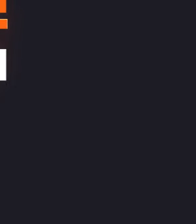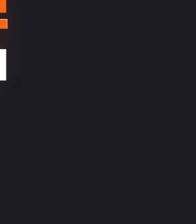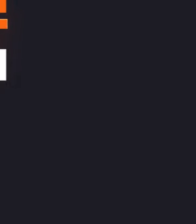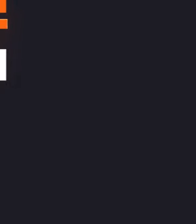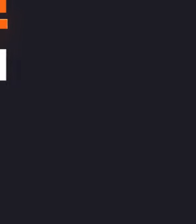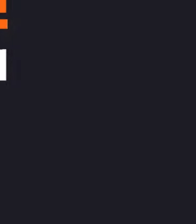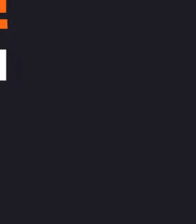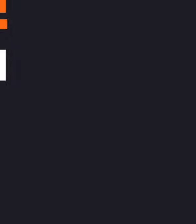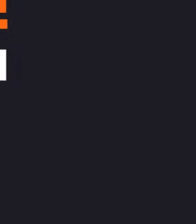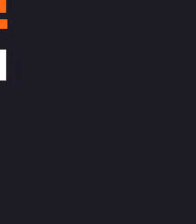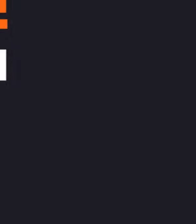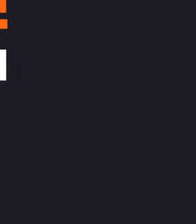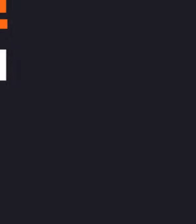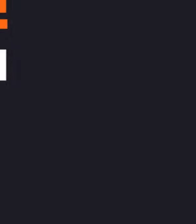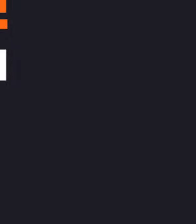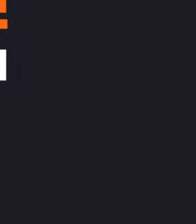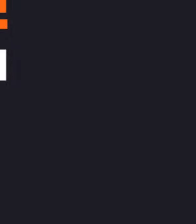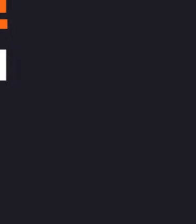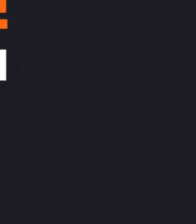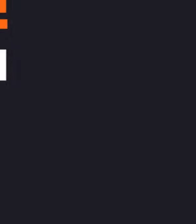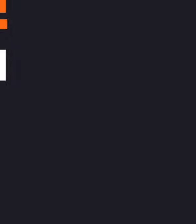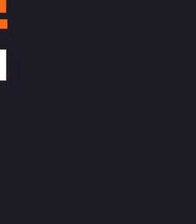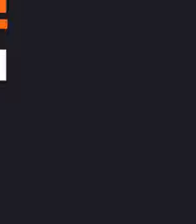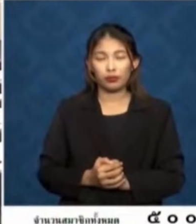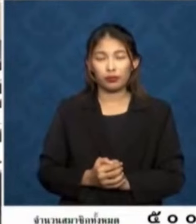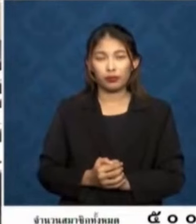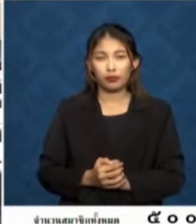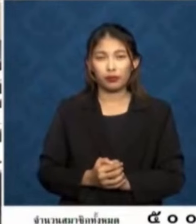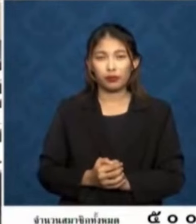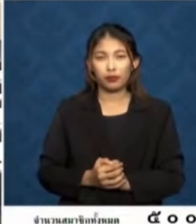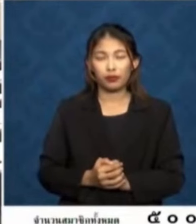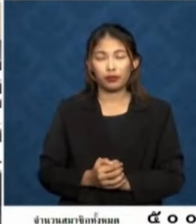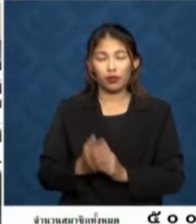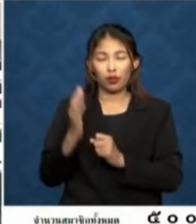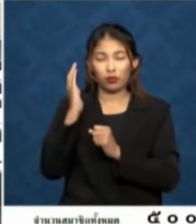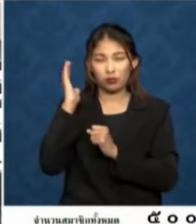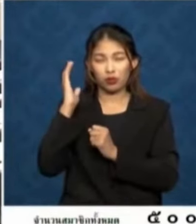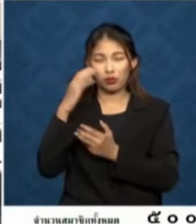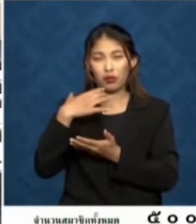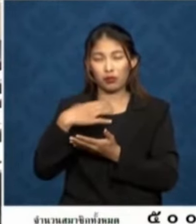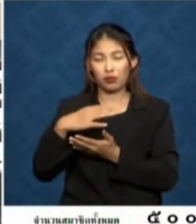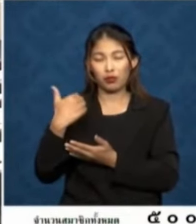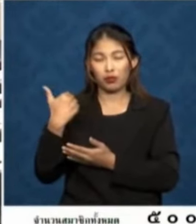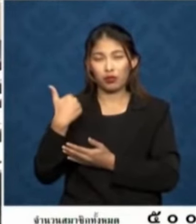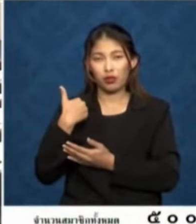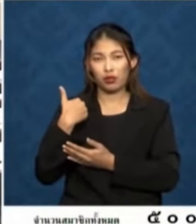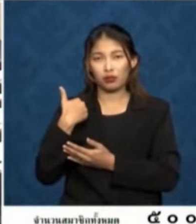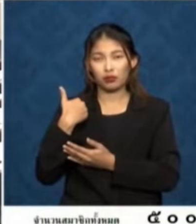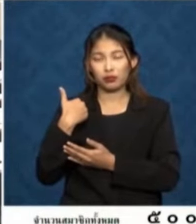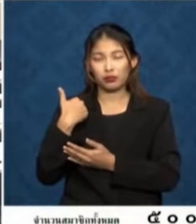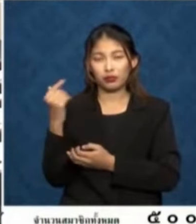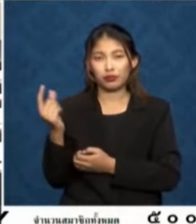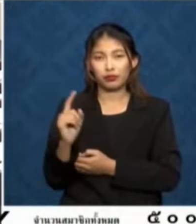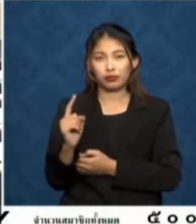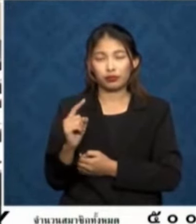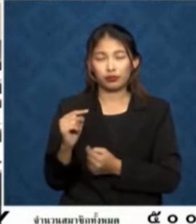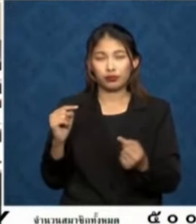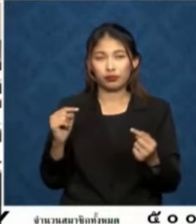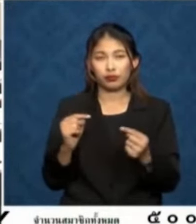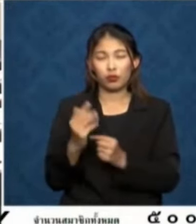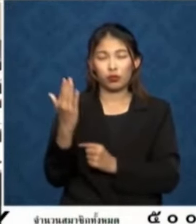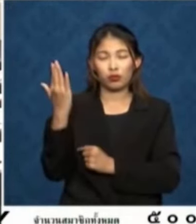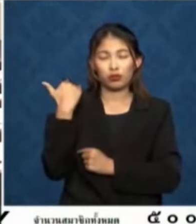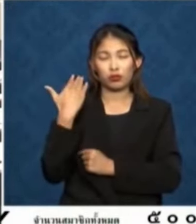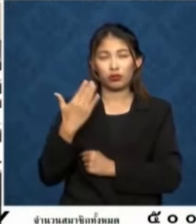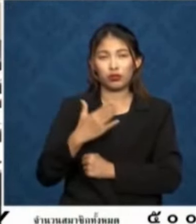ค่ะเอ่อในนามของผู้แปรยตินะคะดิฉันขอสสงวนคำแปรยตินะคะจากเดิมดิฉัน